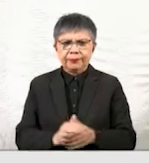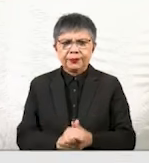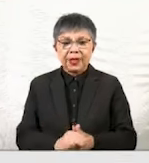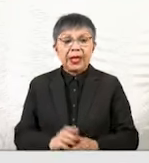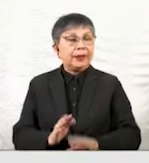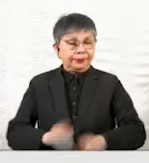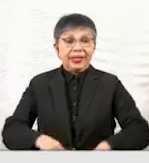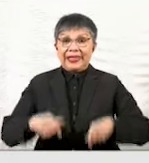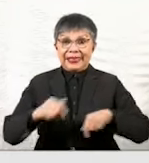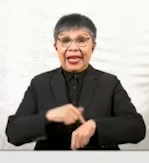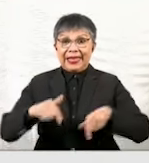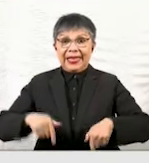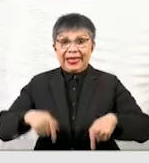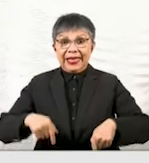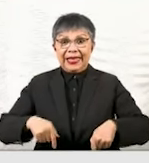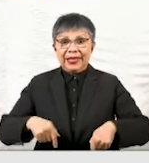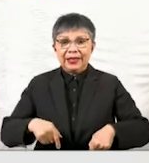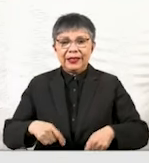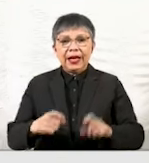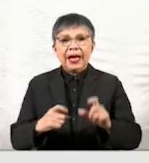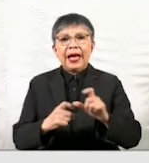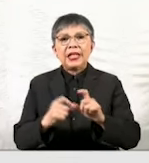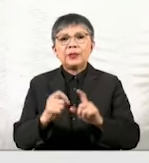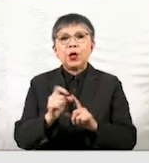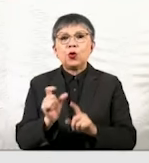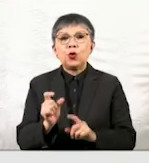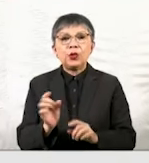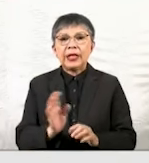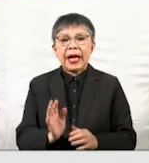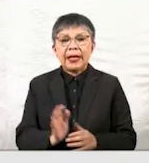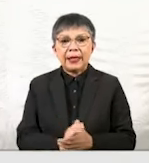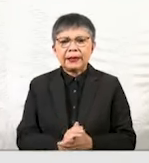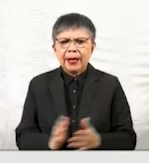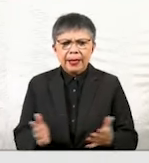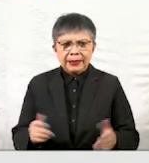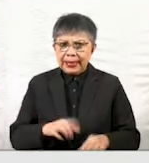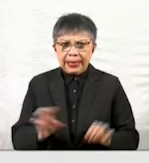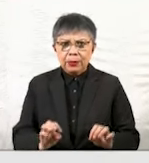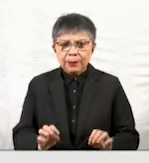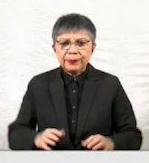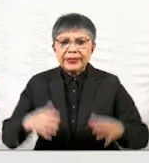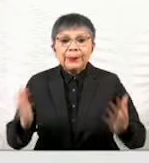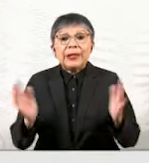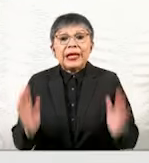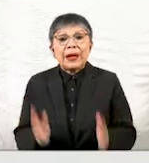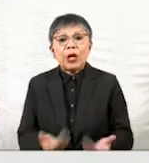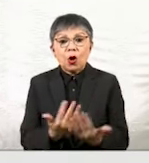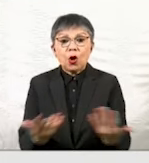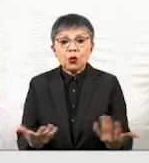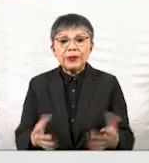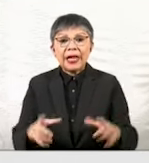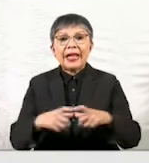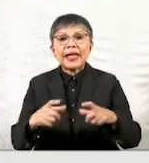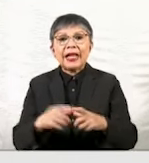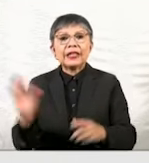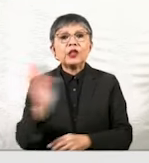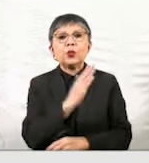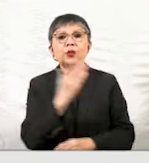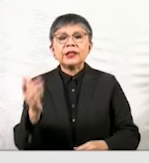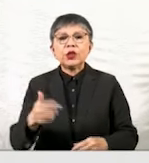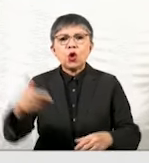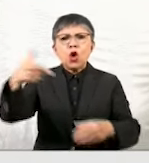sekarang sekarang di sana enggak ada SPBU terapung Jadi bagaimana bisa mereka bisa menggunakan alat transportasinya Kalau